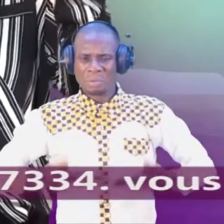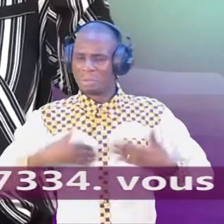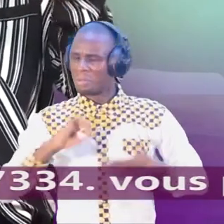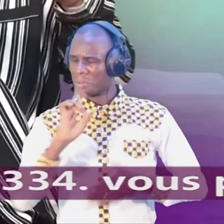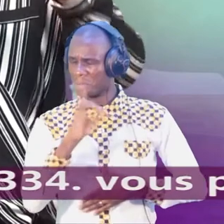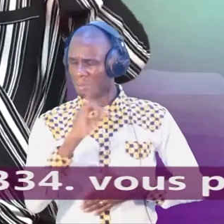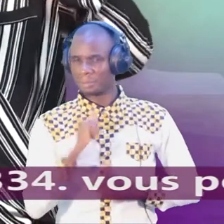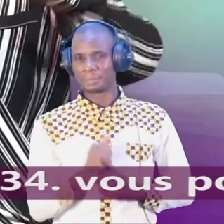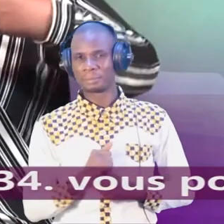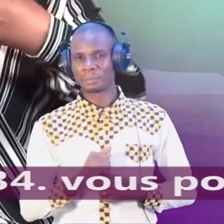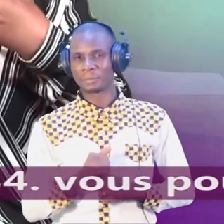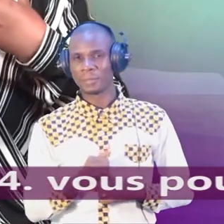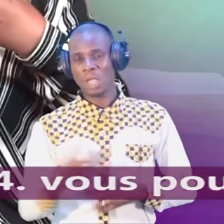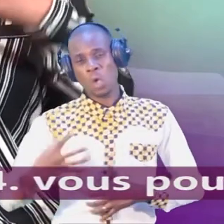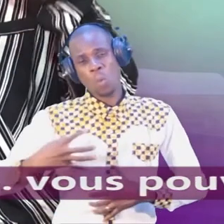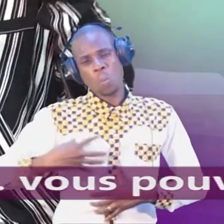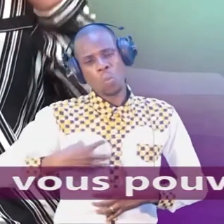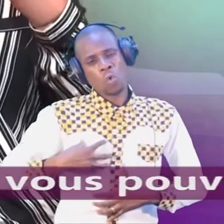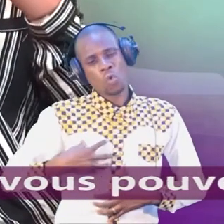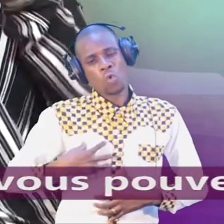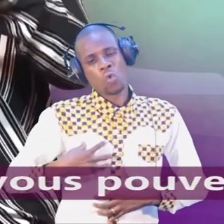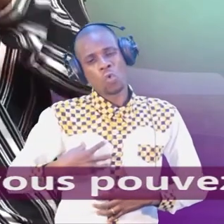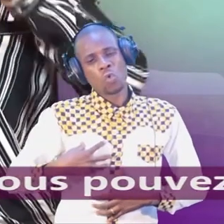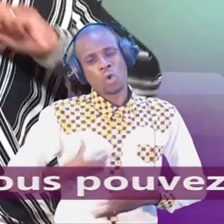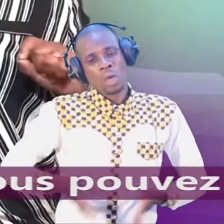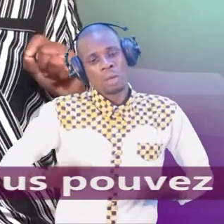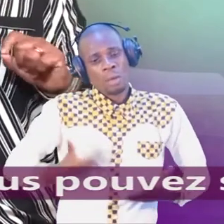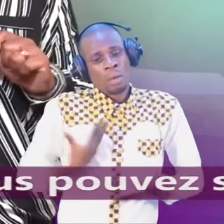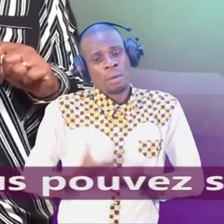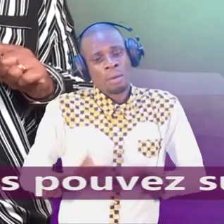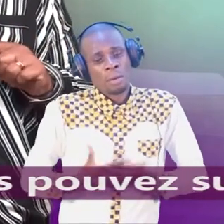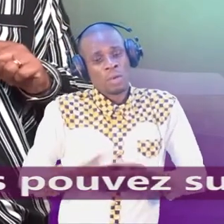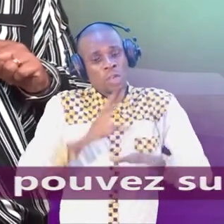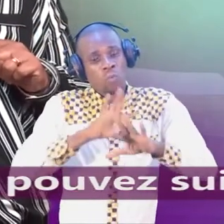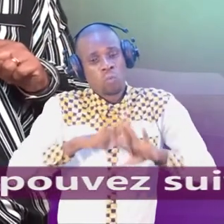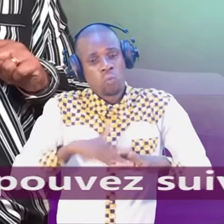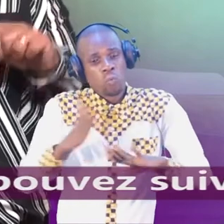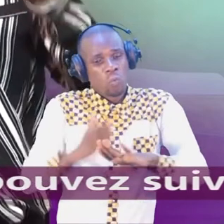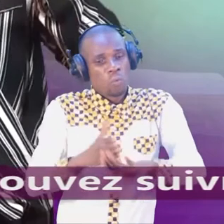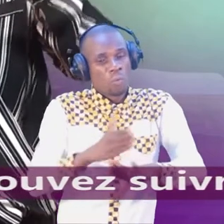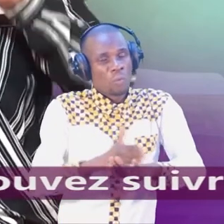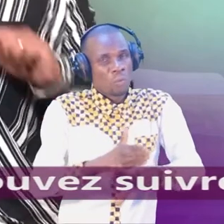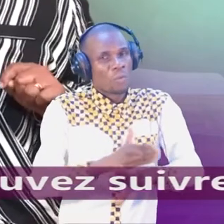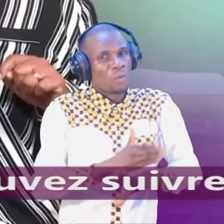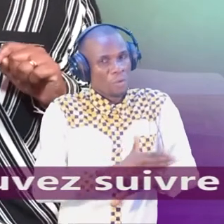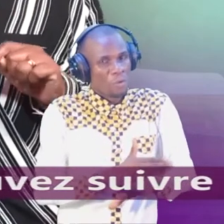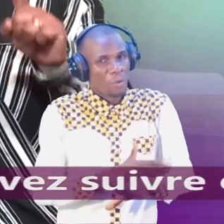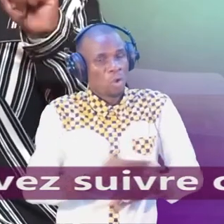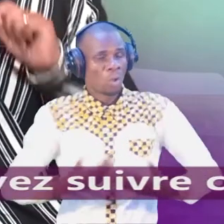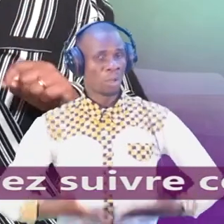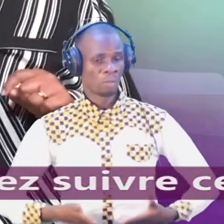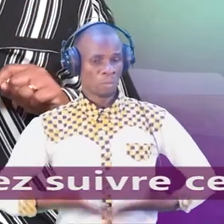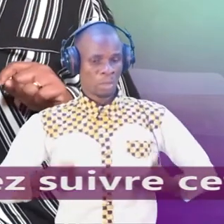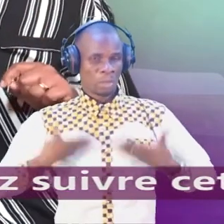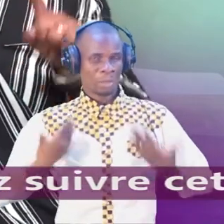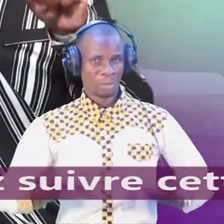ubongo na inakufanya kuwa mtumwa kuliko mtu anayetumia pombe.